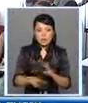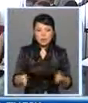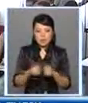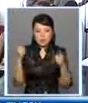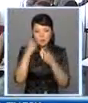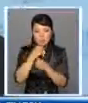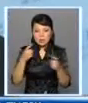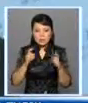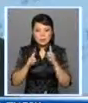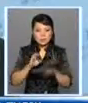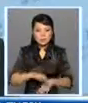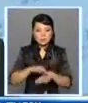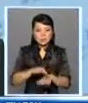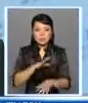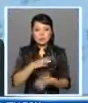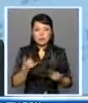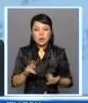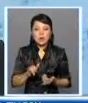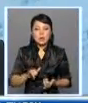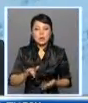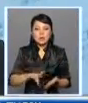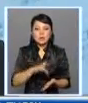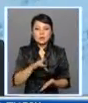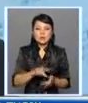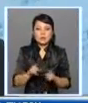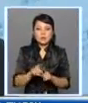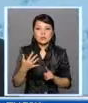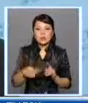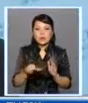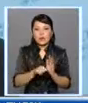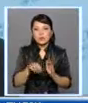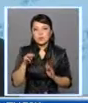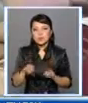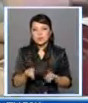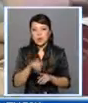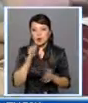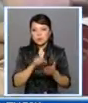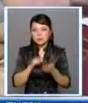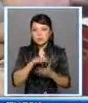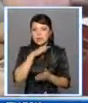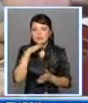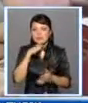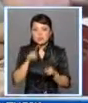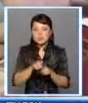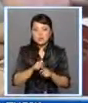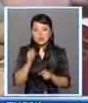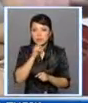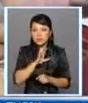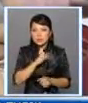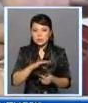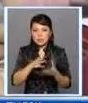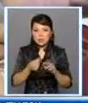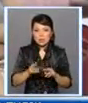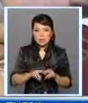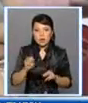белгілі болды. Орал Ақтау бағытымен жүретін жүк пойызынан белгісіз біреулер 26 тонна құс етін жымқырып кеткен. Кейіннен бұл